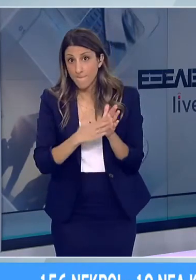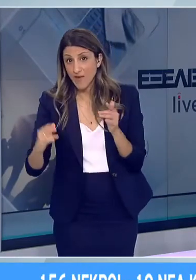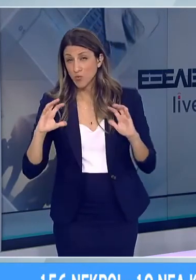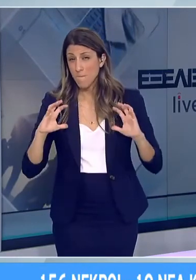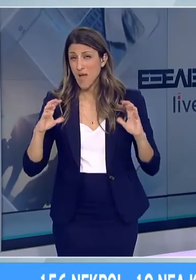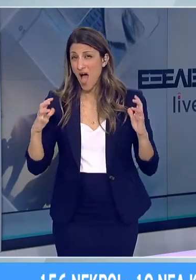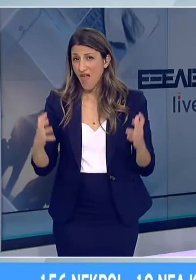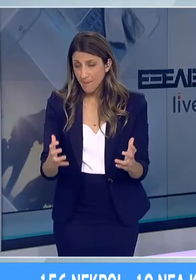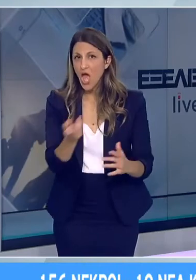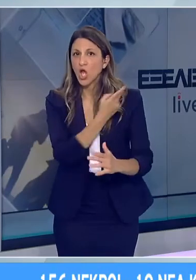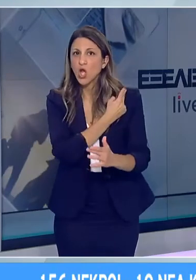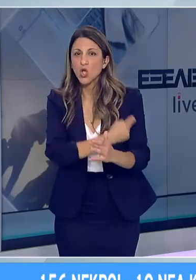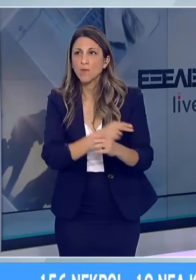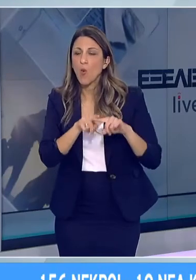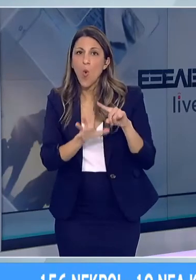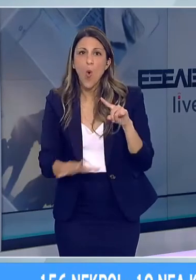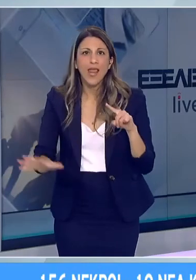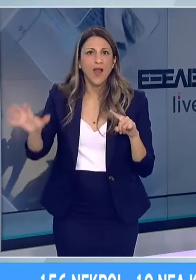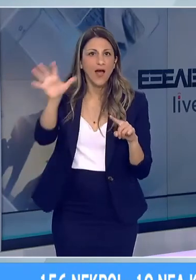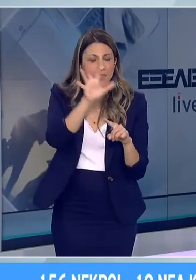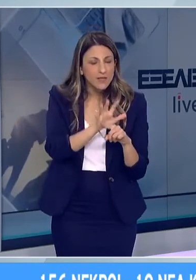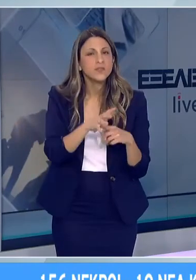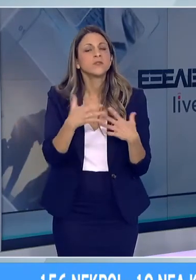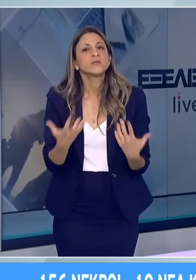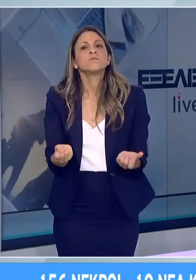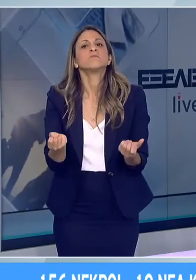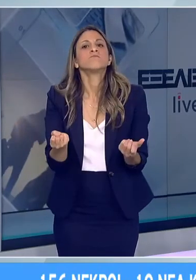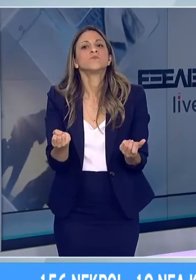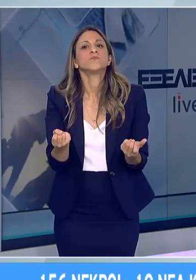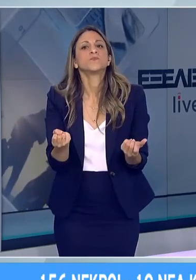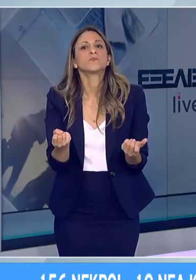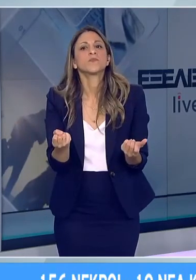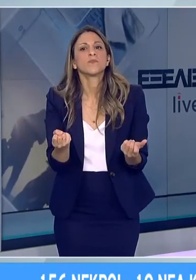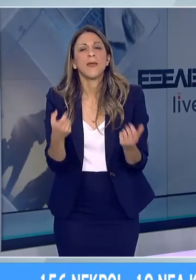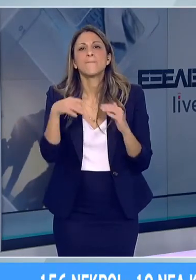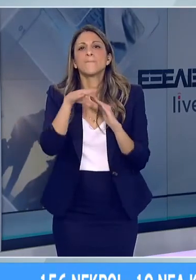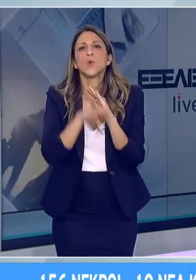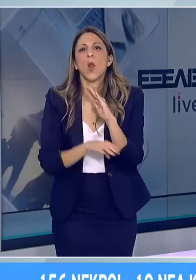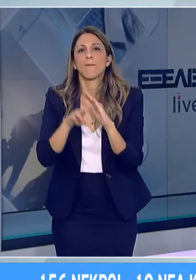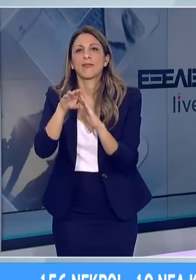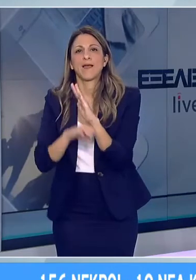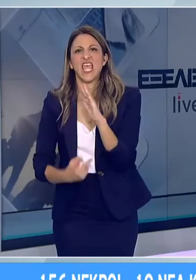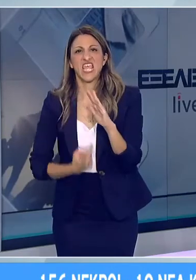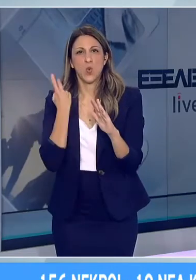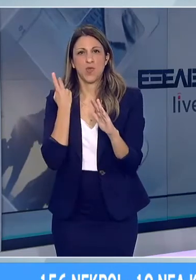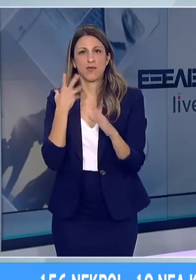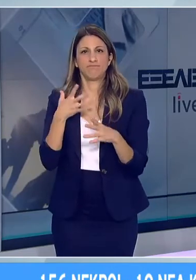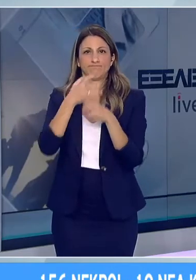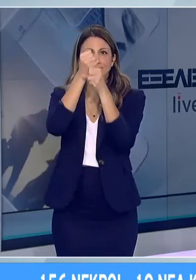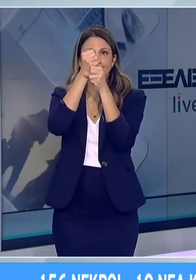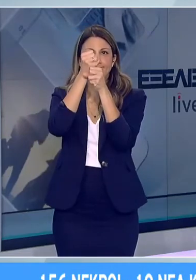πανδημίας, τα νοσοκομεία της χώρας μας είχαν αναστείλει τη λειτουργία των προγραμματισμένων τακτικών χειρουργείων